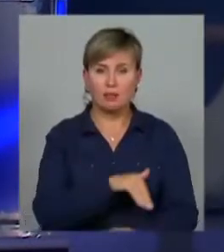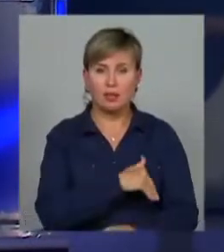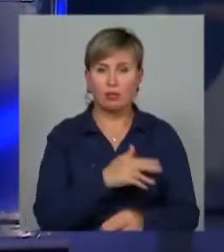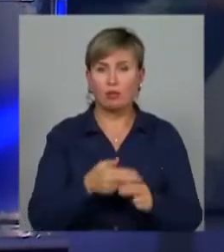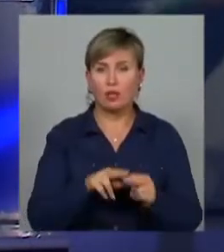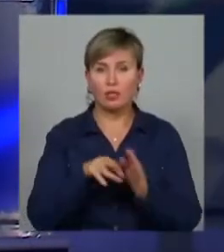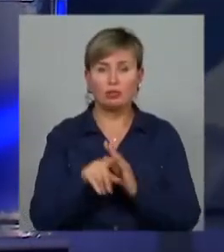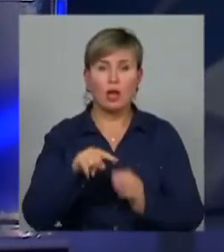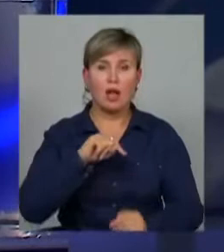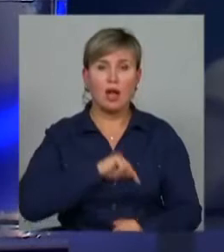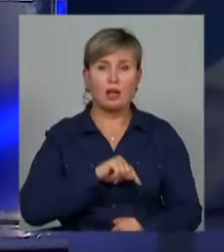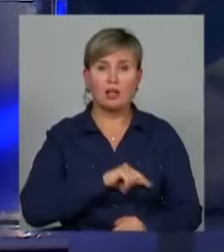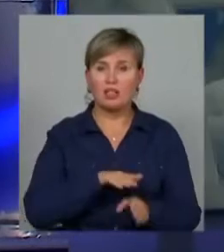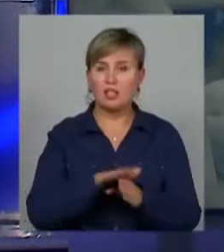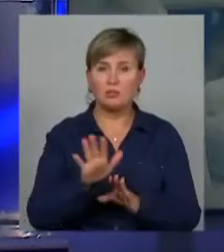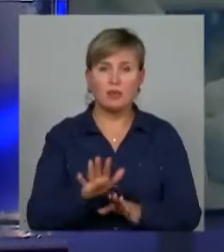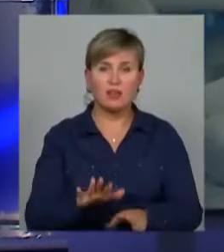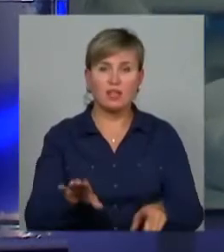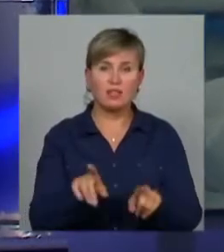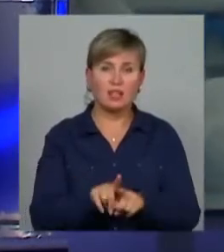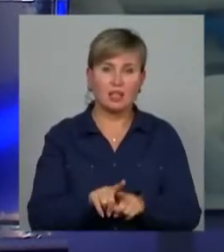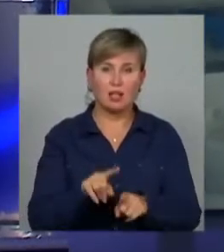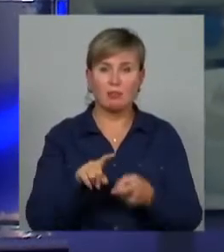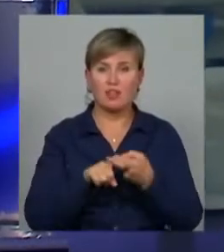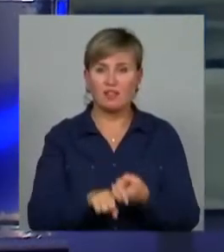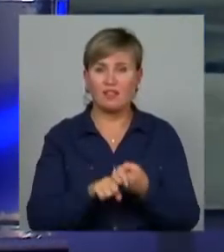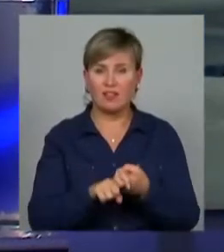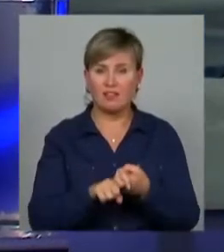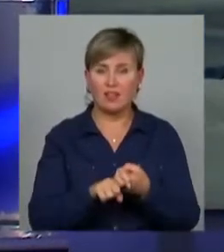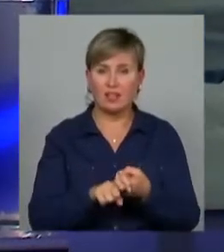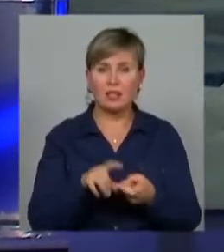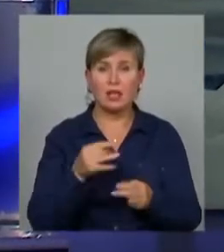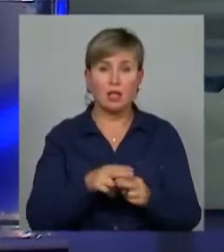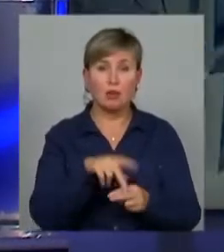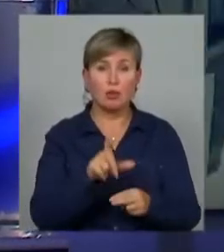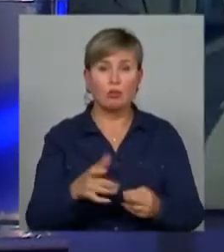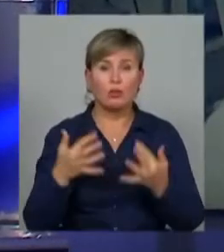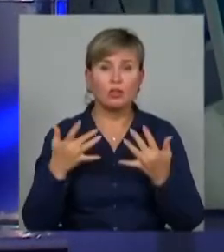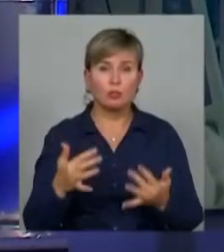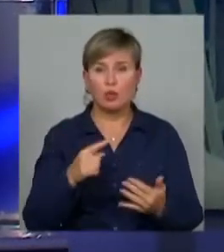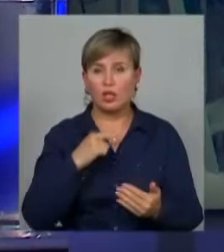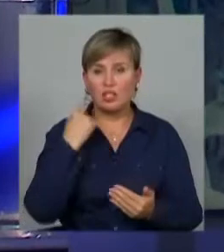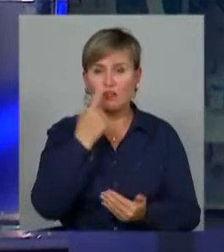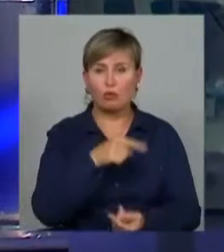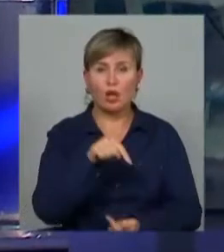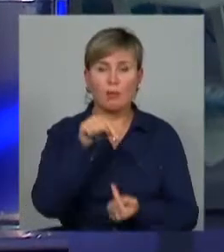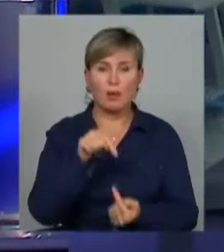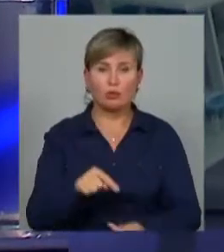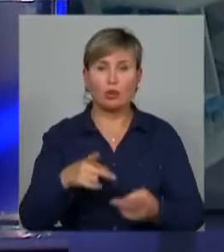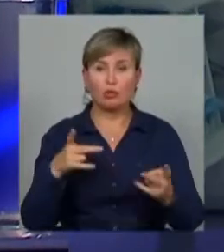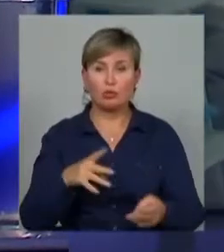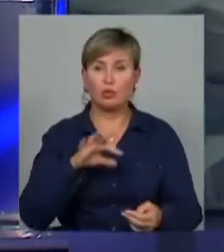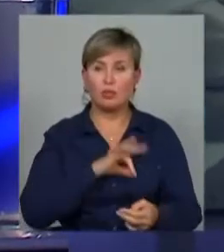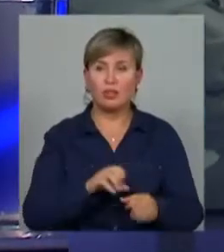что организм не справляется с токсинами и с ответом на инфекцию. Этим пациентам требуется индивидуальный подход. Нужно